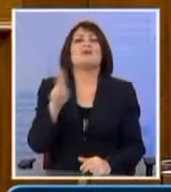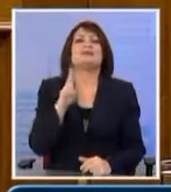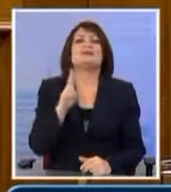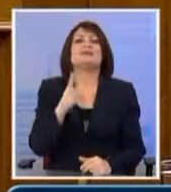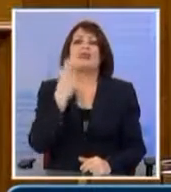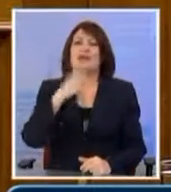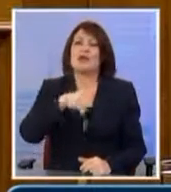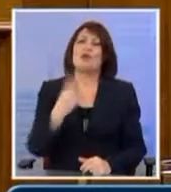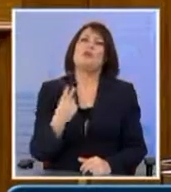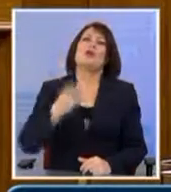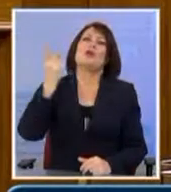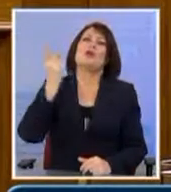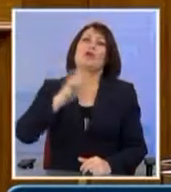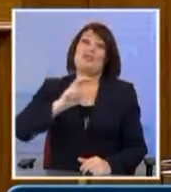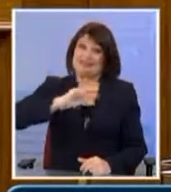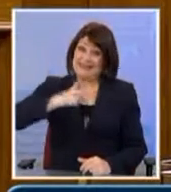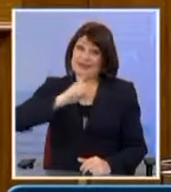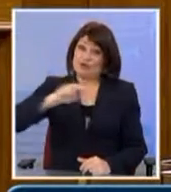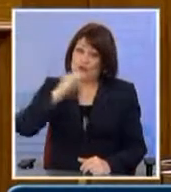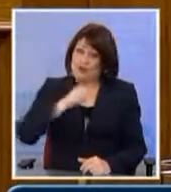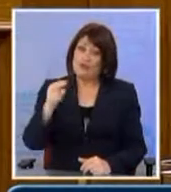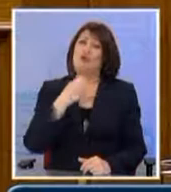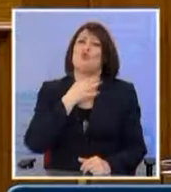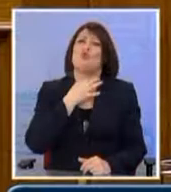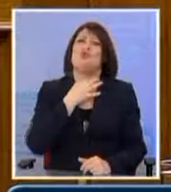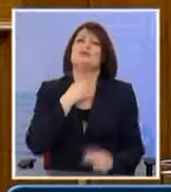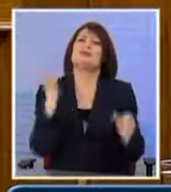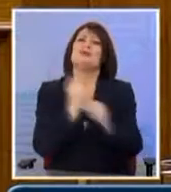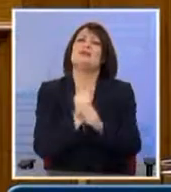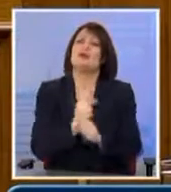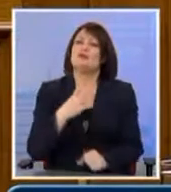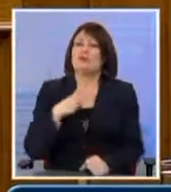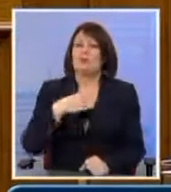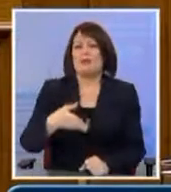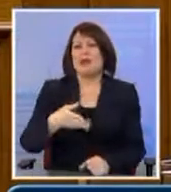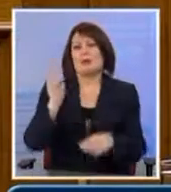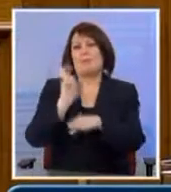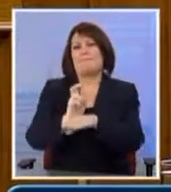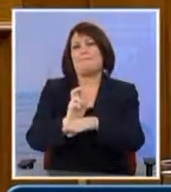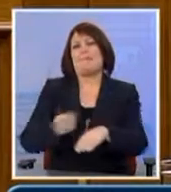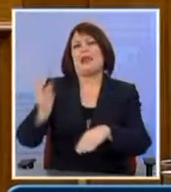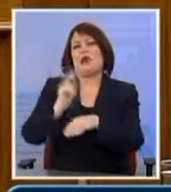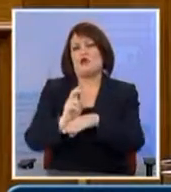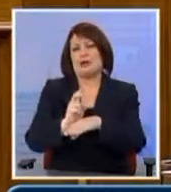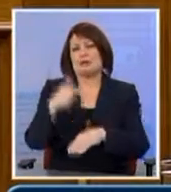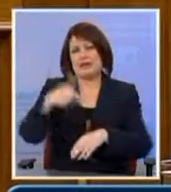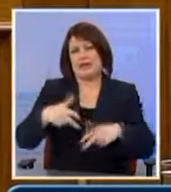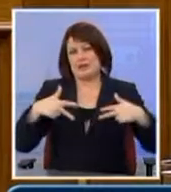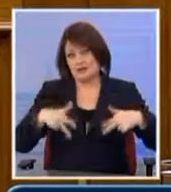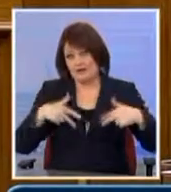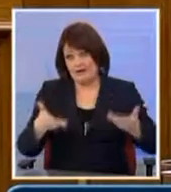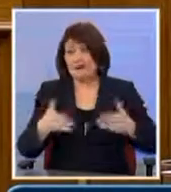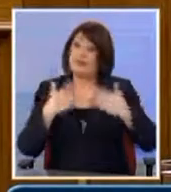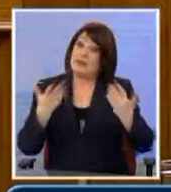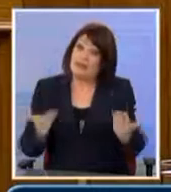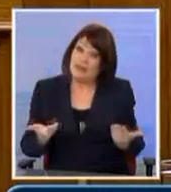κατά 2,2 δισεκατομμύρια ευρώ που απαιτείται για την επίτευξη του επιθυμητού πρωτογενούς πλεονάσματος της γενικής κυβέρνησης,